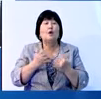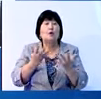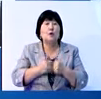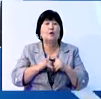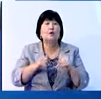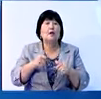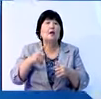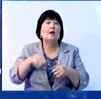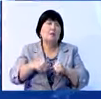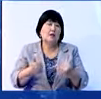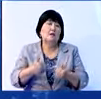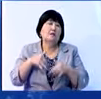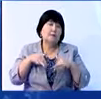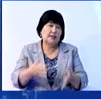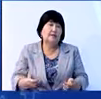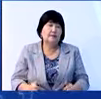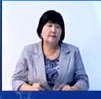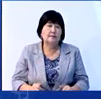бракоразводных процессов.